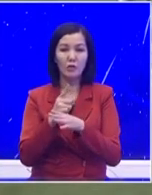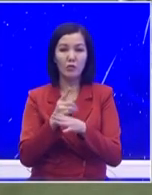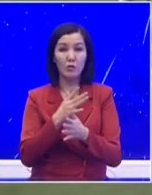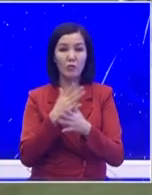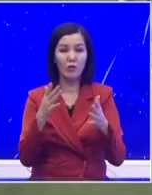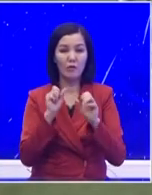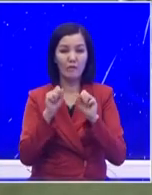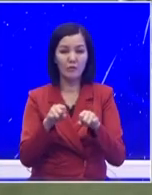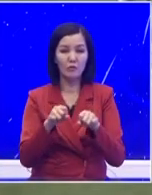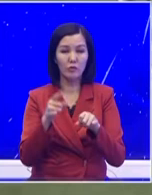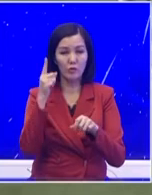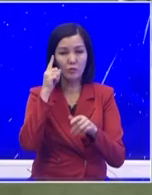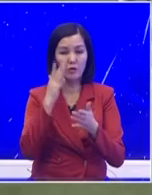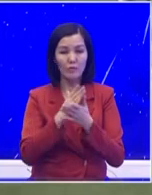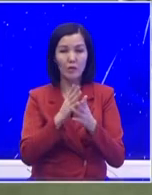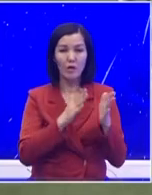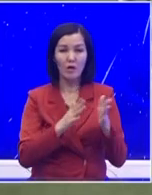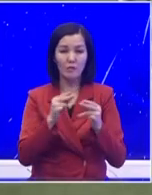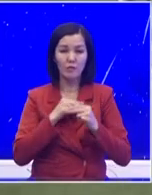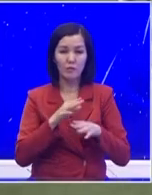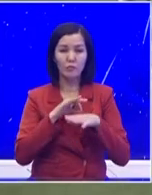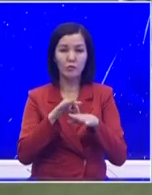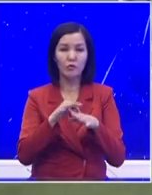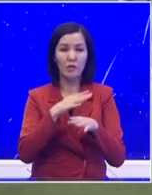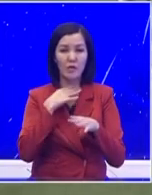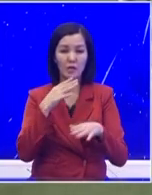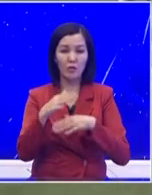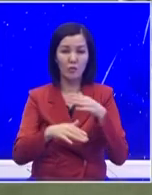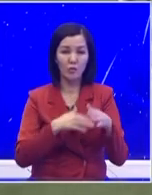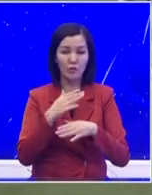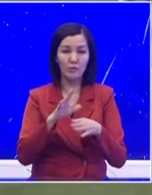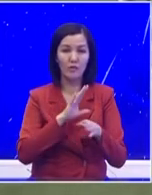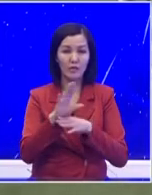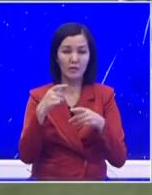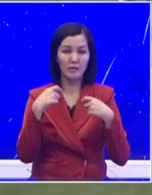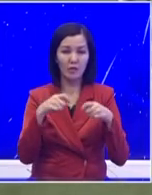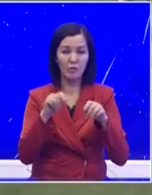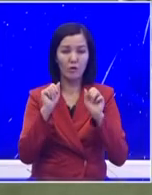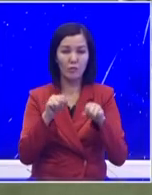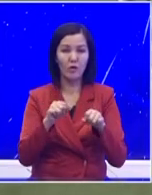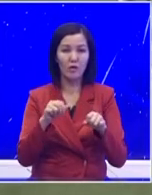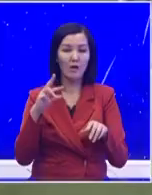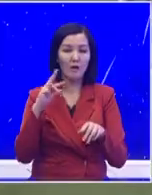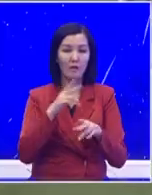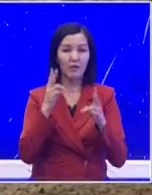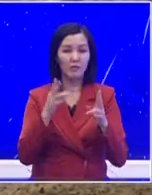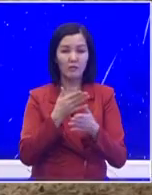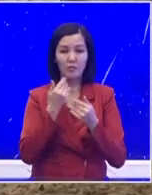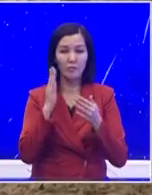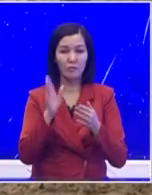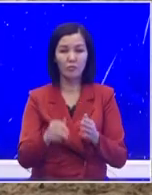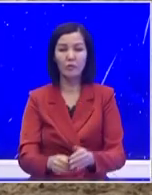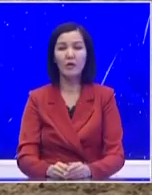деп санаймыз. Жұмысымыз қалыпты жүре береді. Еттей де өңдеп те сатамыз. Бастысы ешкім зиян шекпеуі тиіс.